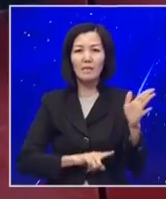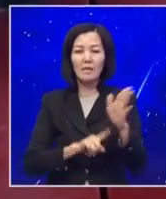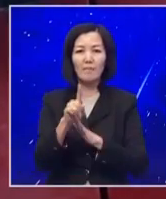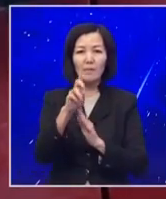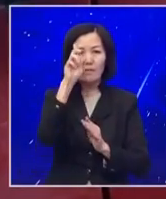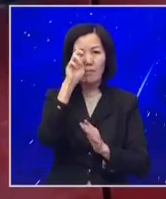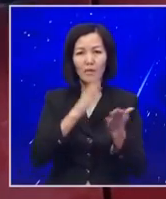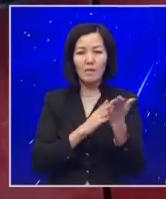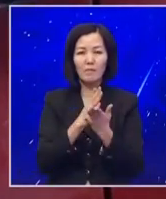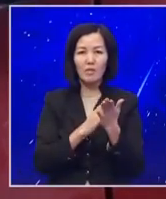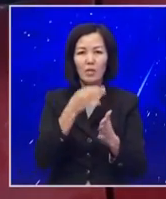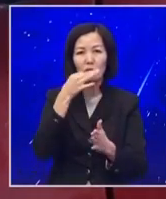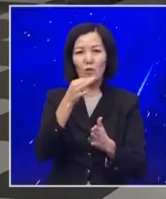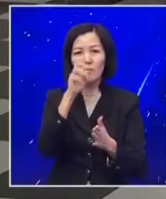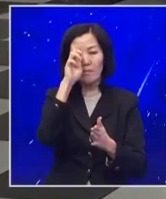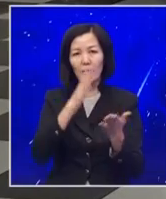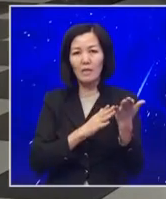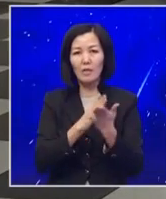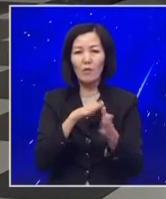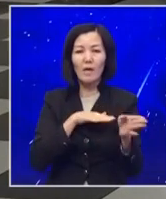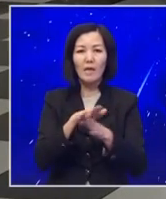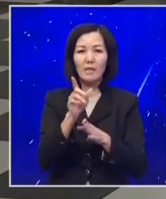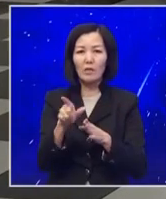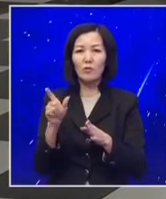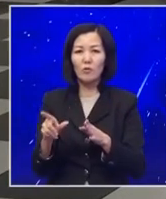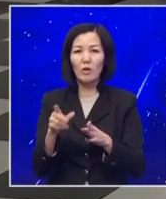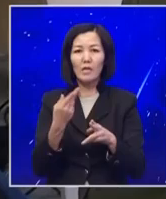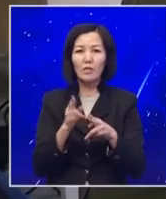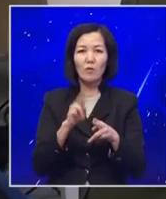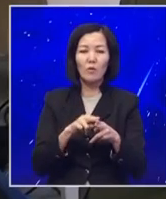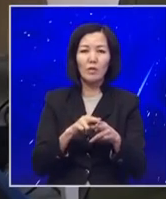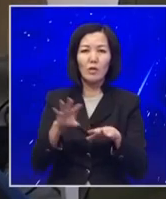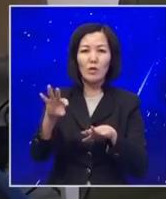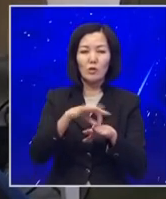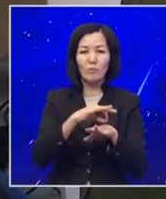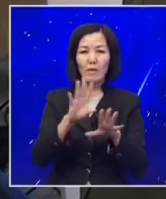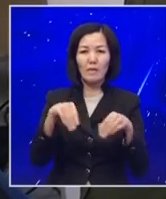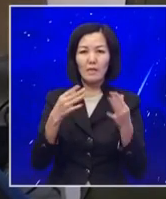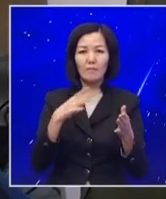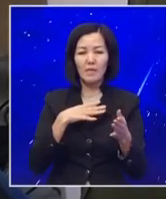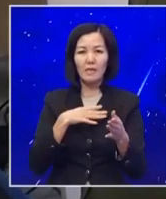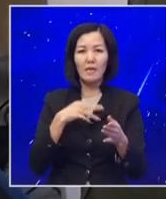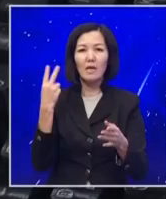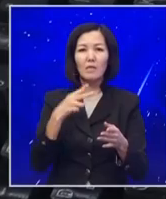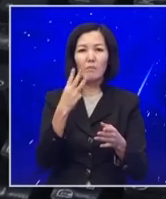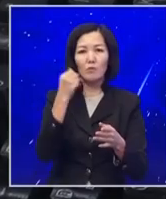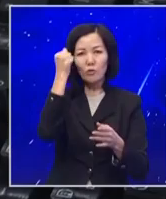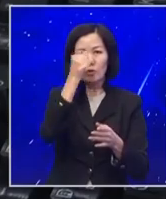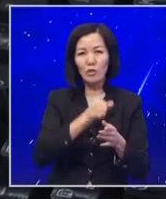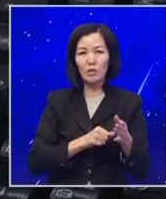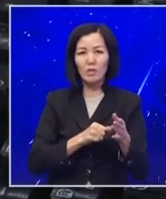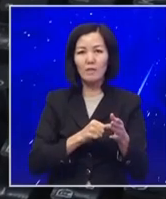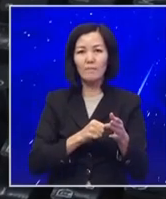бірінші қаңтарынан бастап мемлекеттік қызметшілер, жауапты мемлекеттік лауазым атқаратын тұлғалар және олардың жұбайлары тапсырады.